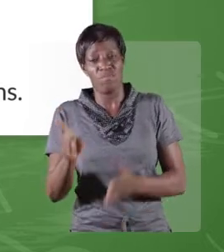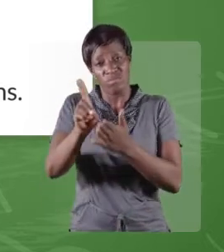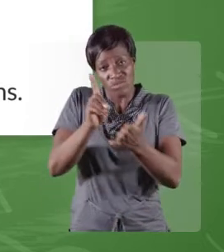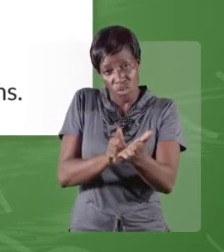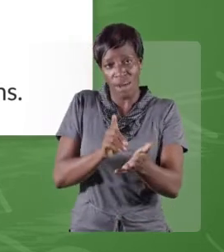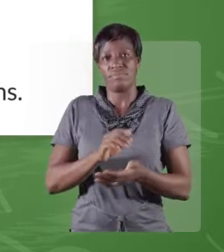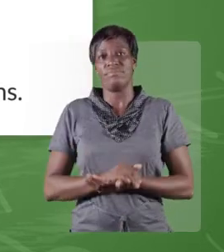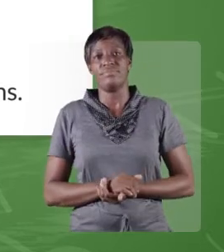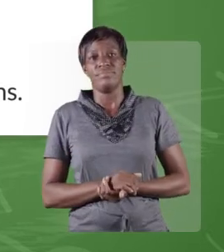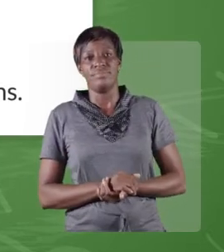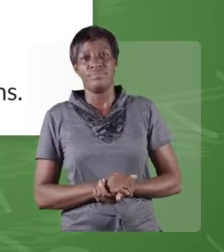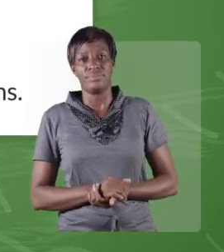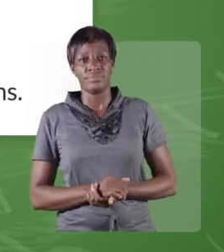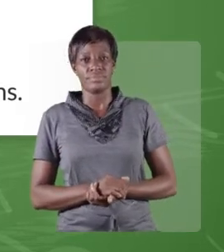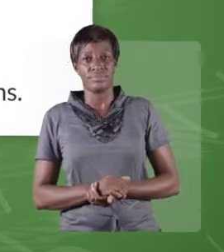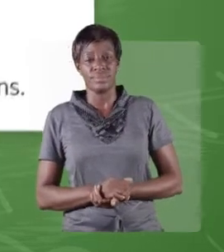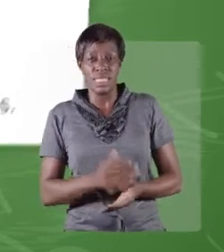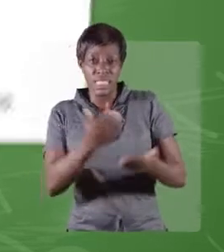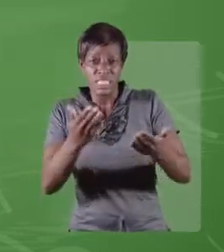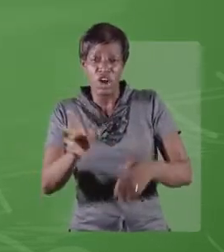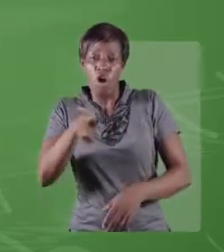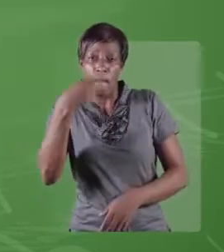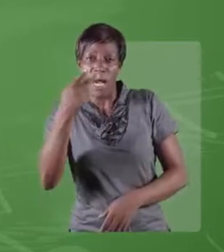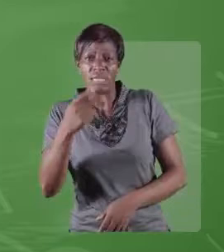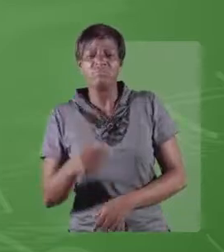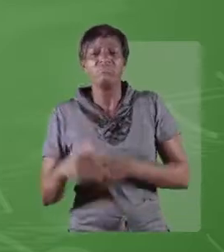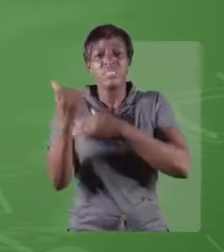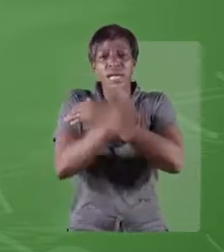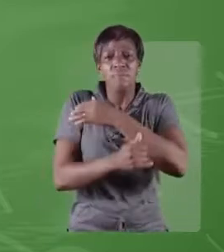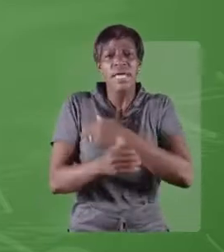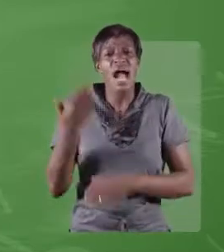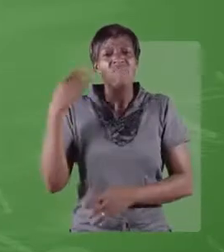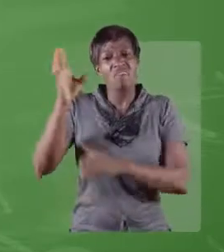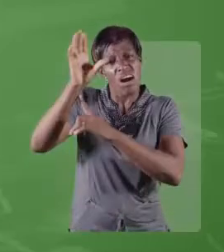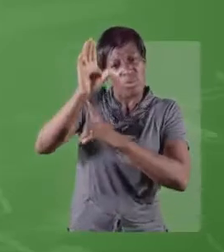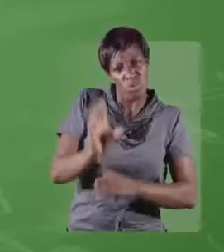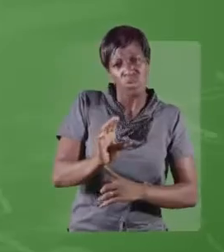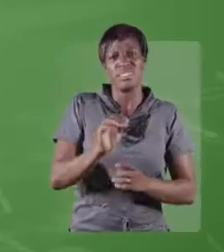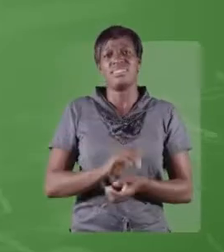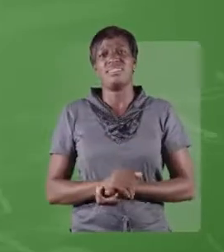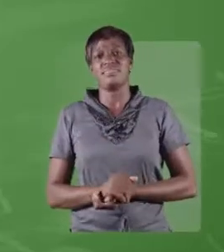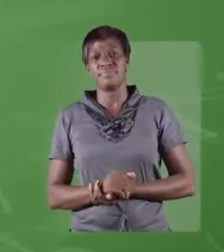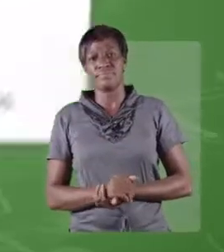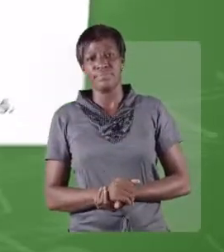d'eux-mêmes. Ici, on fait référence aux pays qui étaient à l'époque colonisés.